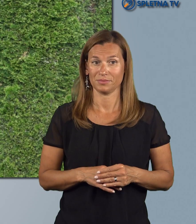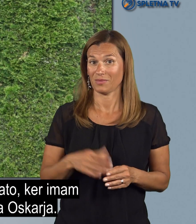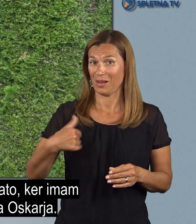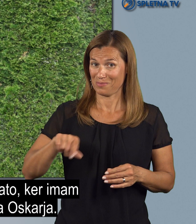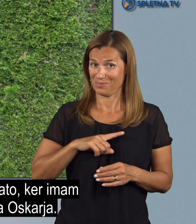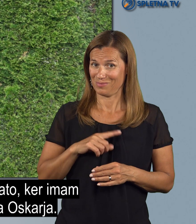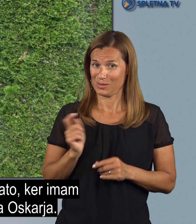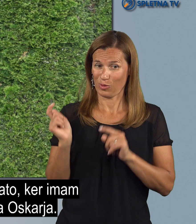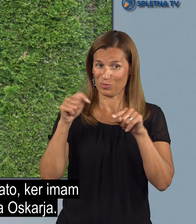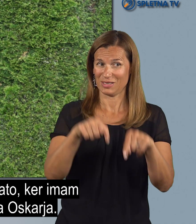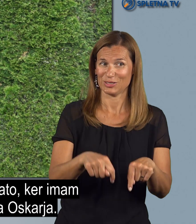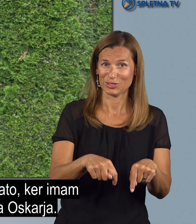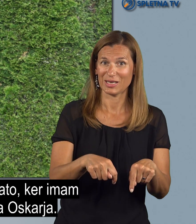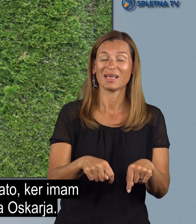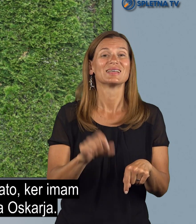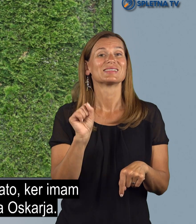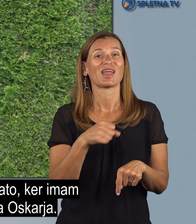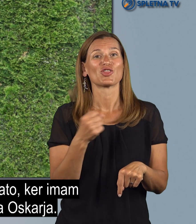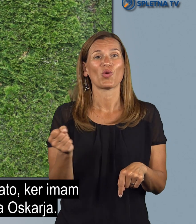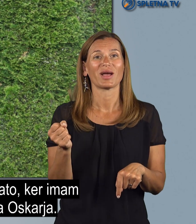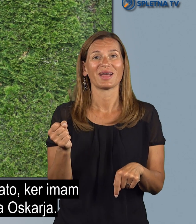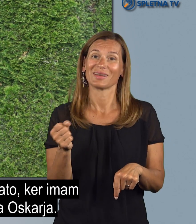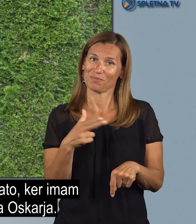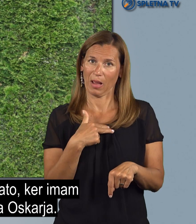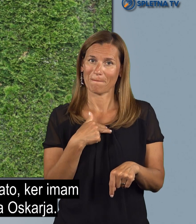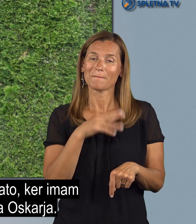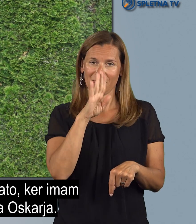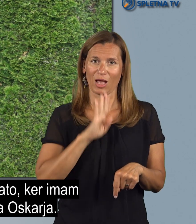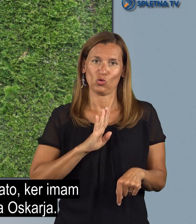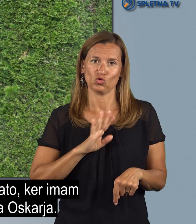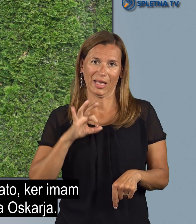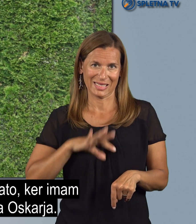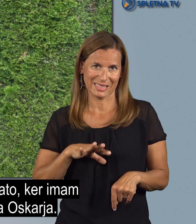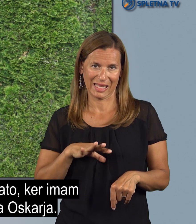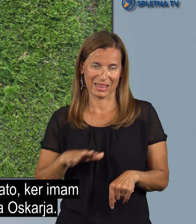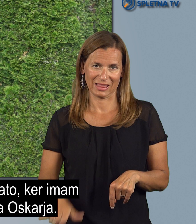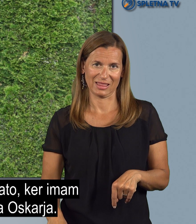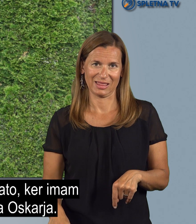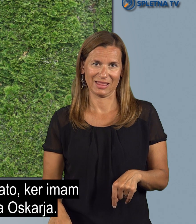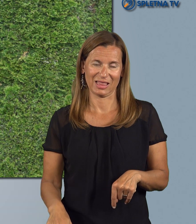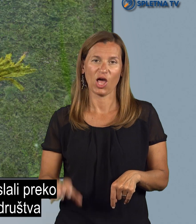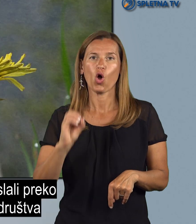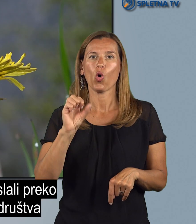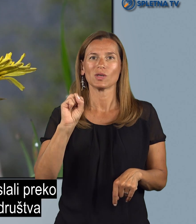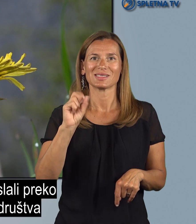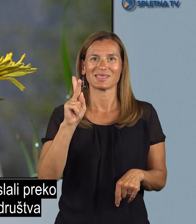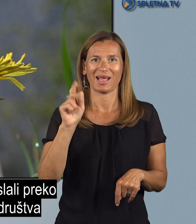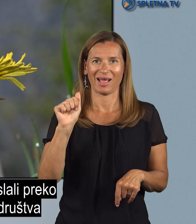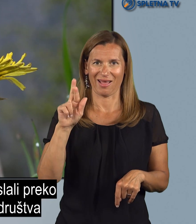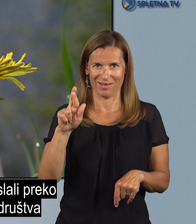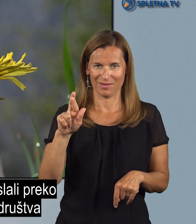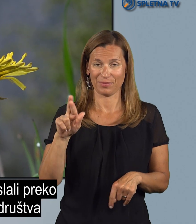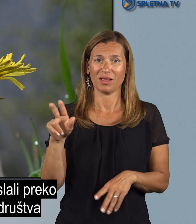Mi smo prišli sem zaradi tega, ker imam naglušnega sina, Oskarja. Sem so